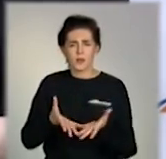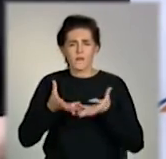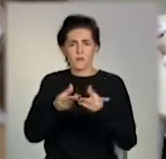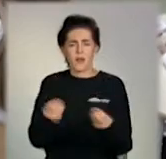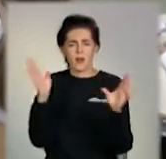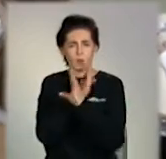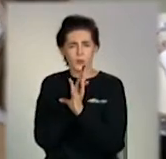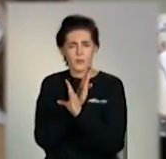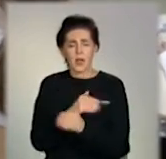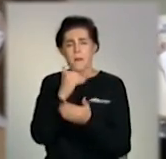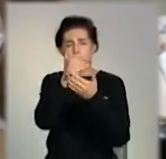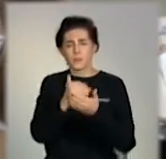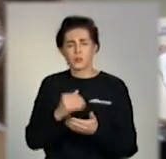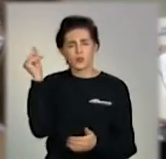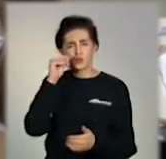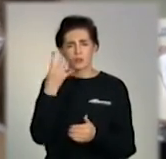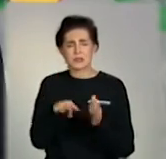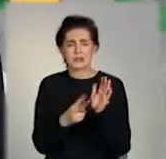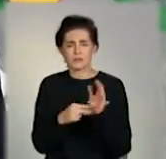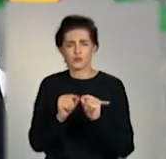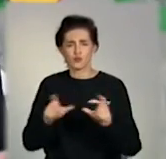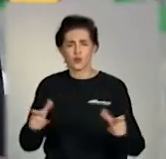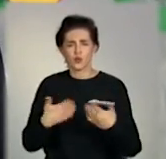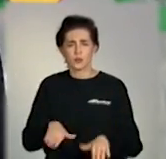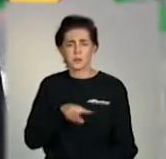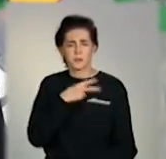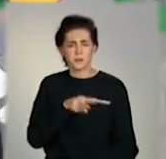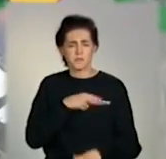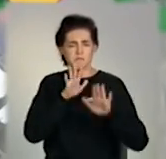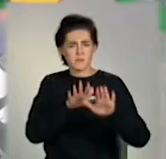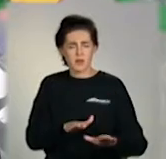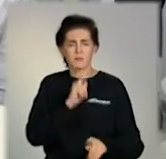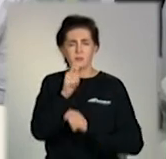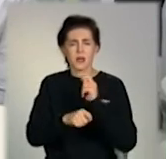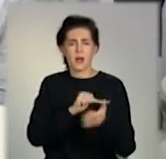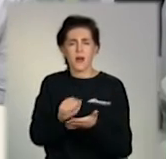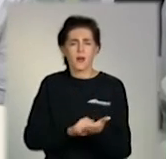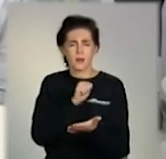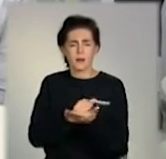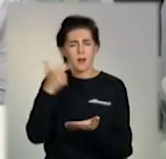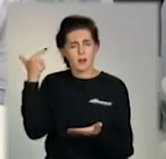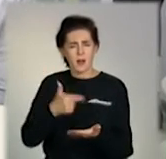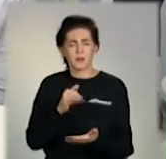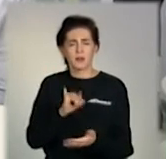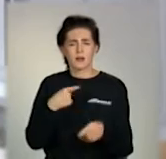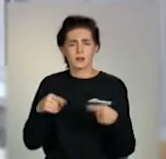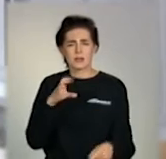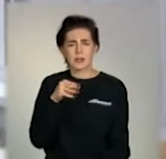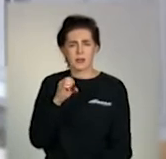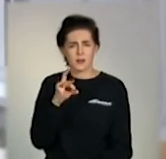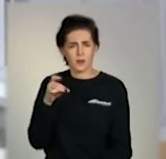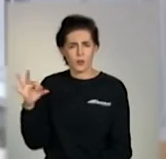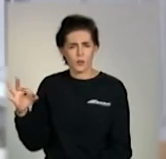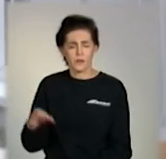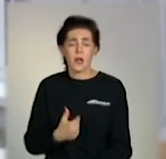екологію. Проєкт учнів 47-ї школи посів призове місце. Дівчат нагородили грамотою та стереосистемою. Ми